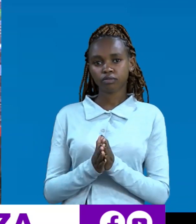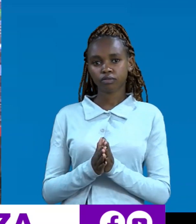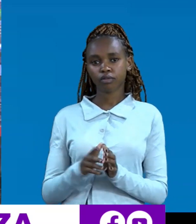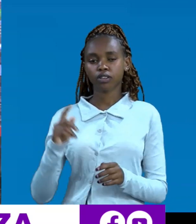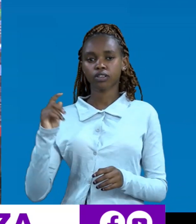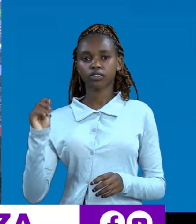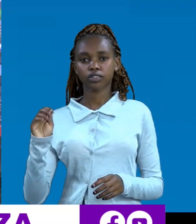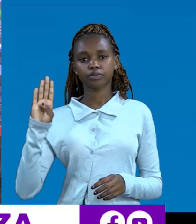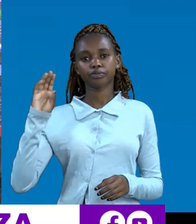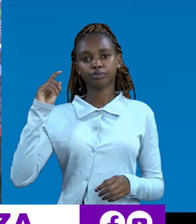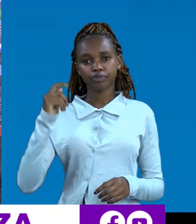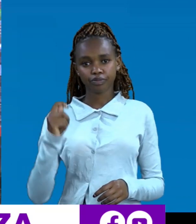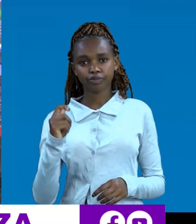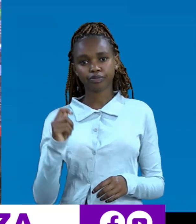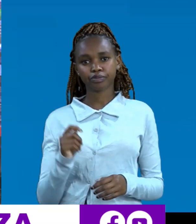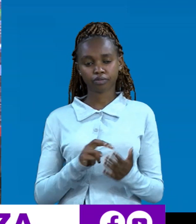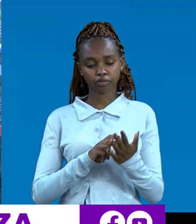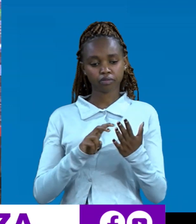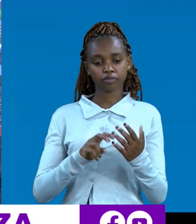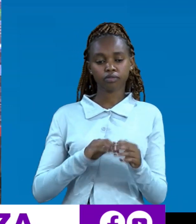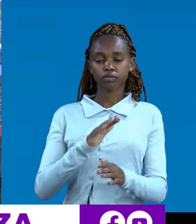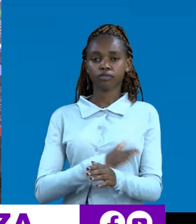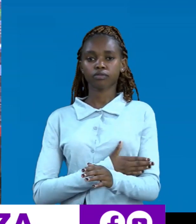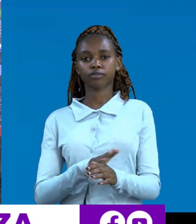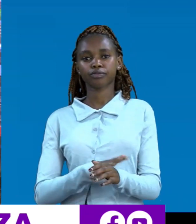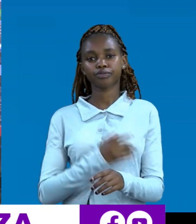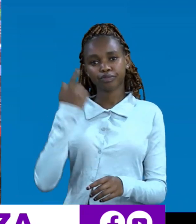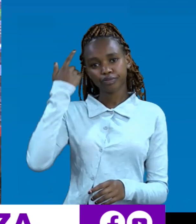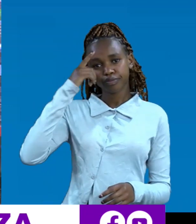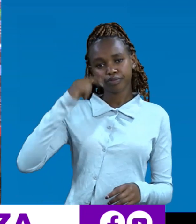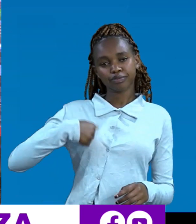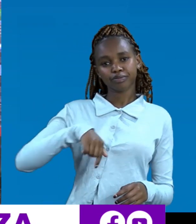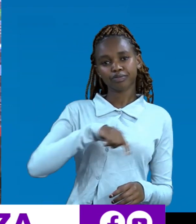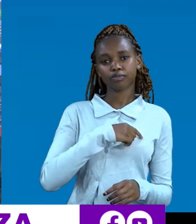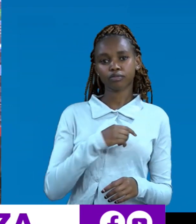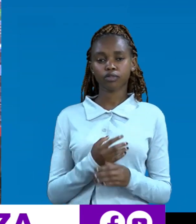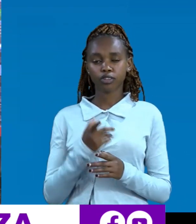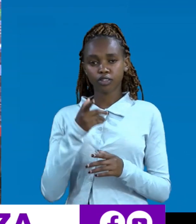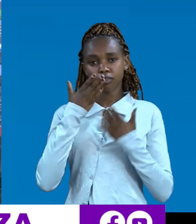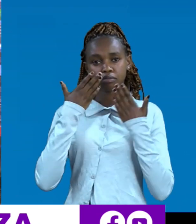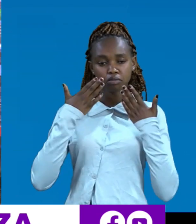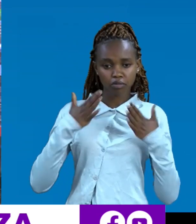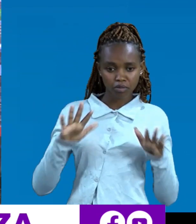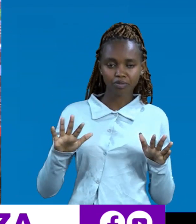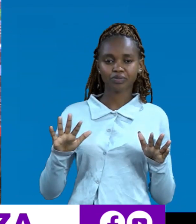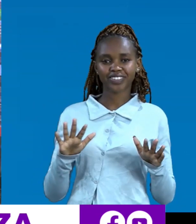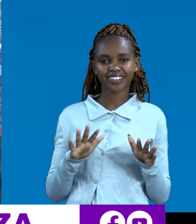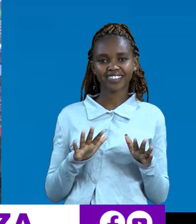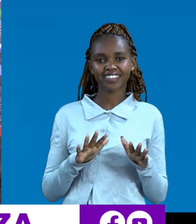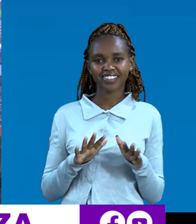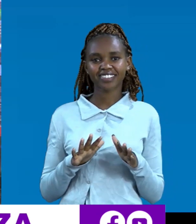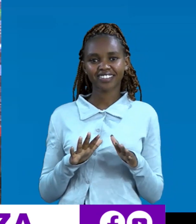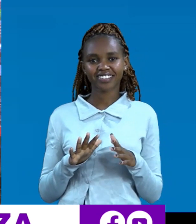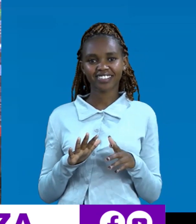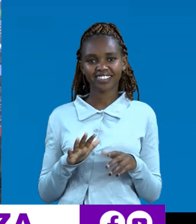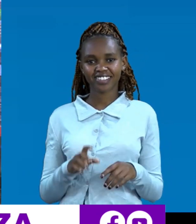TBT. Unaandikiwa ngoma chorus. Wata paragasha. Ni chorus ya bongo.